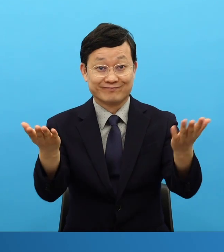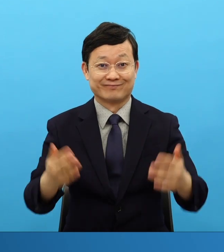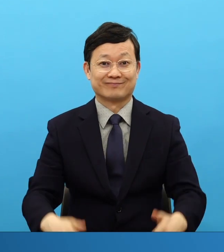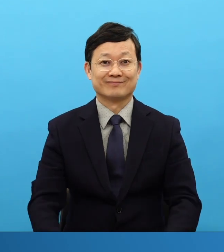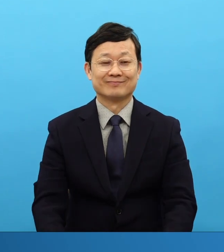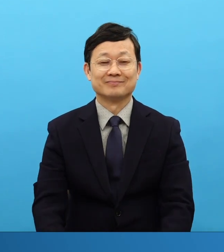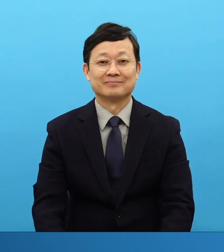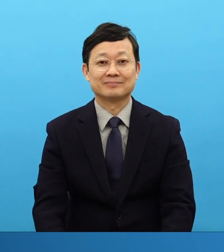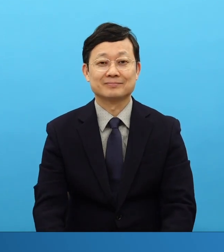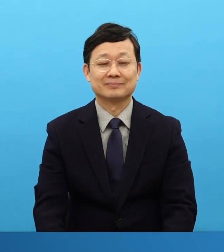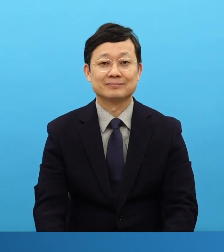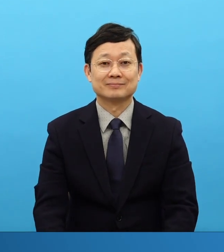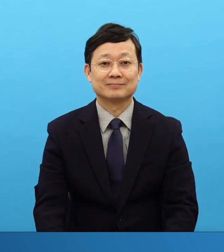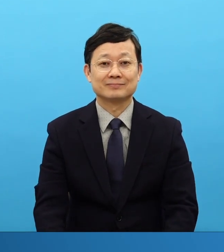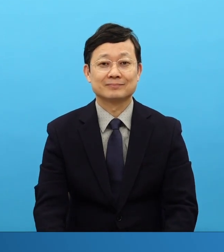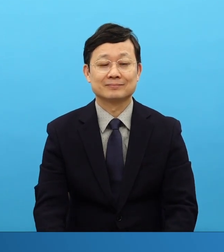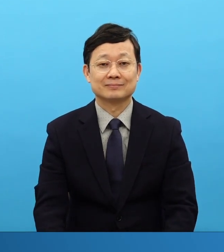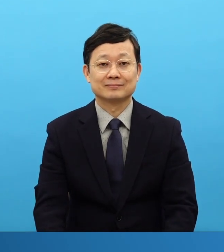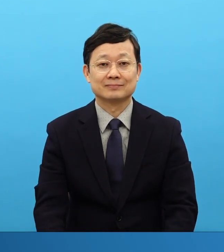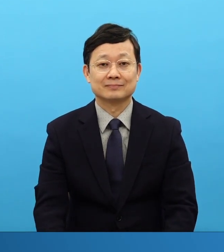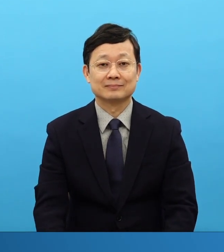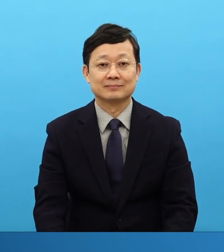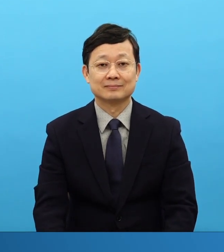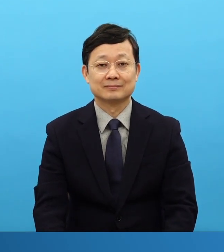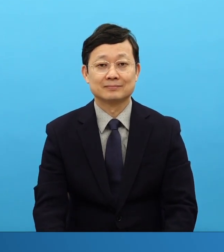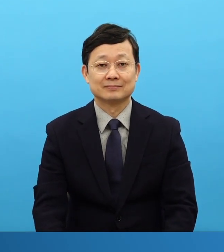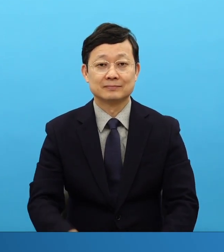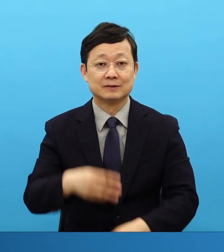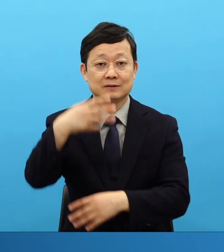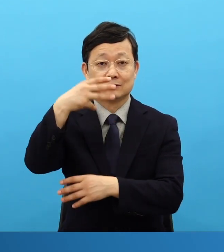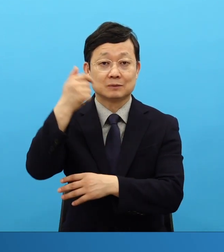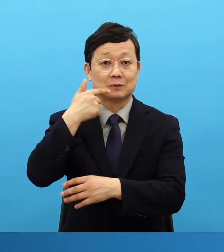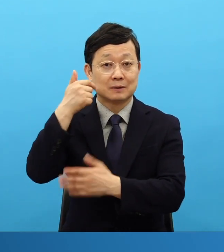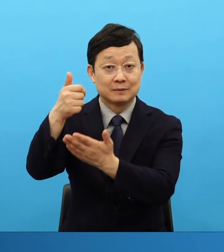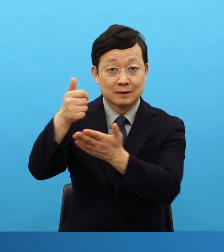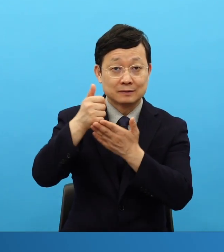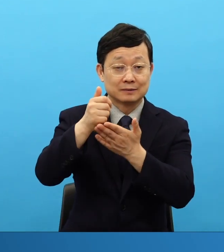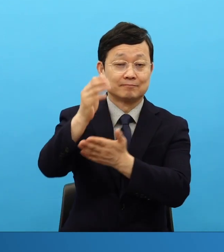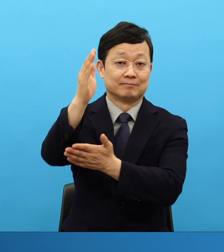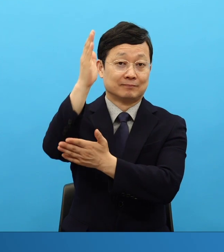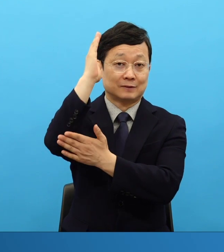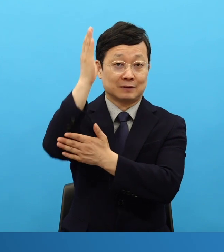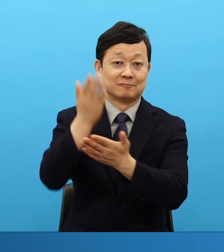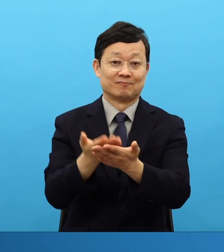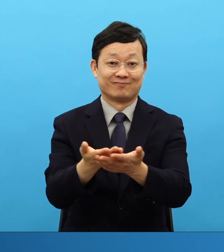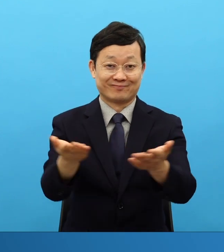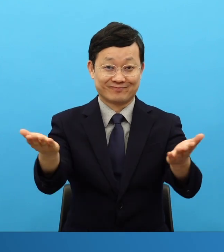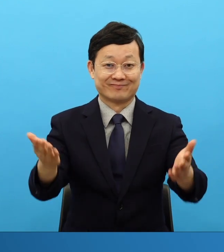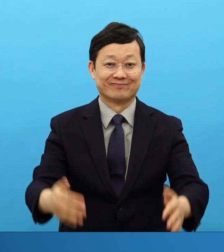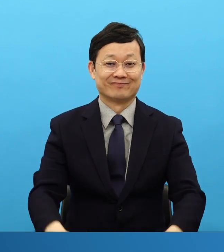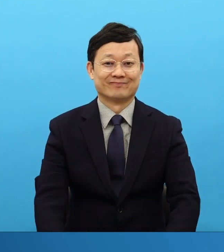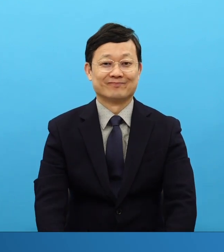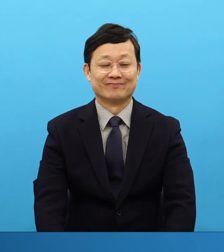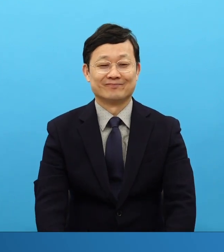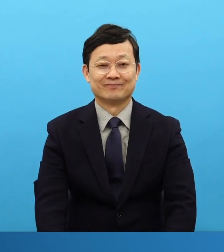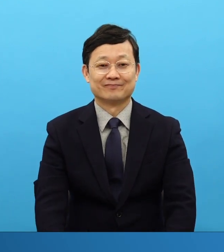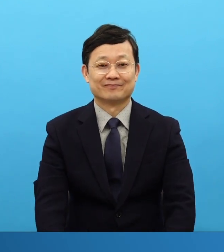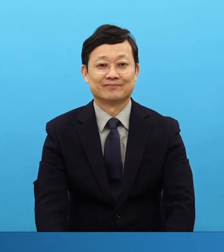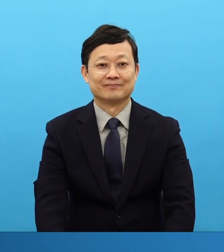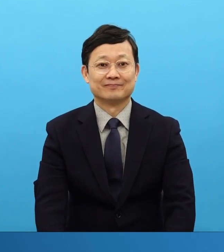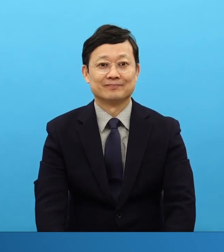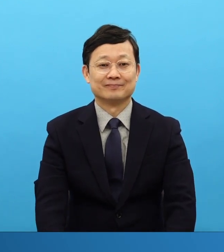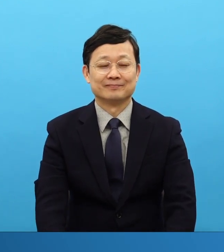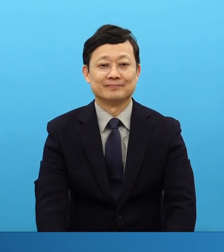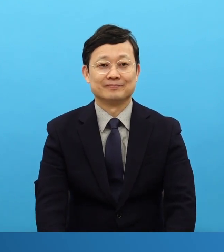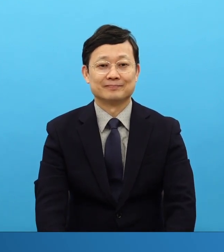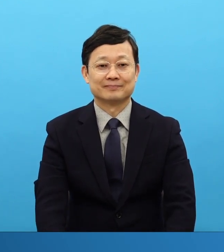세계에 동시 생중계 중입니다. 세계복음화 상임위원회 초연제 유광수 목사님 나오셔서 산업선교 메시지 주시겠습니다.